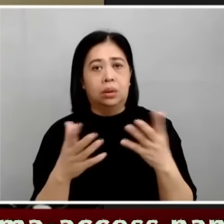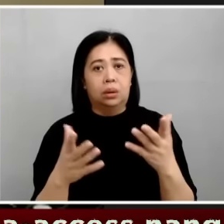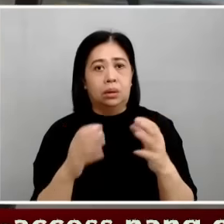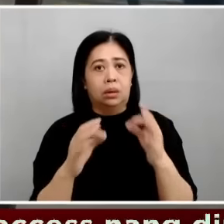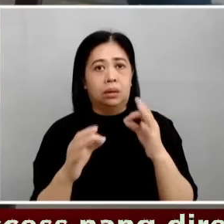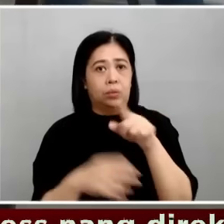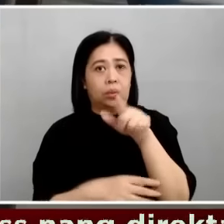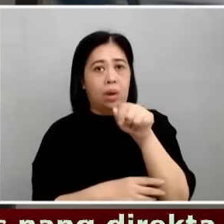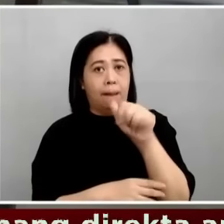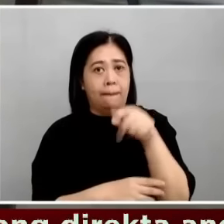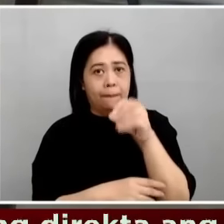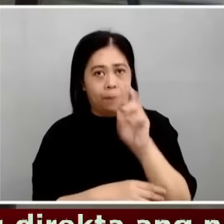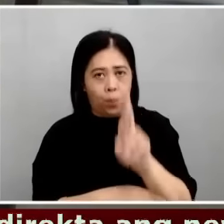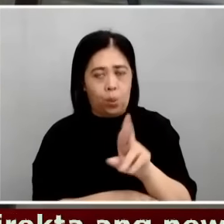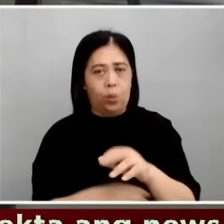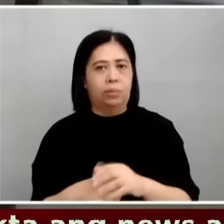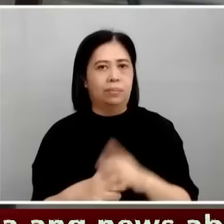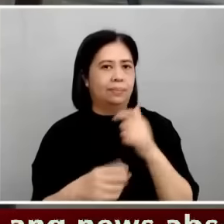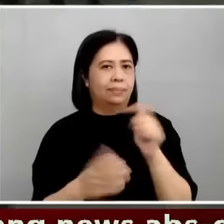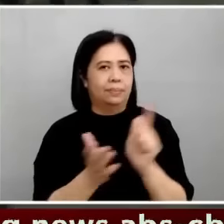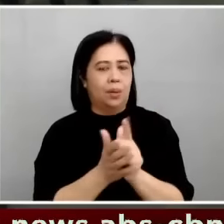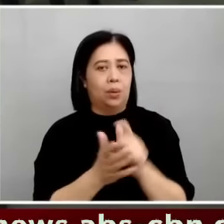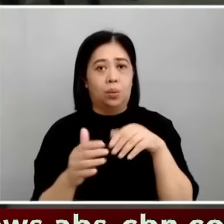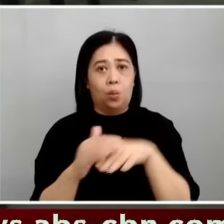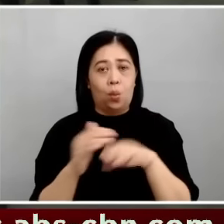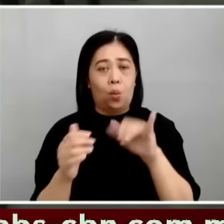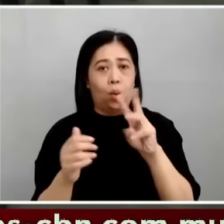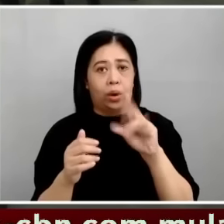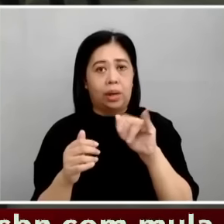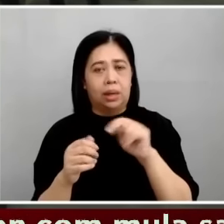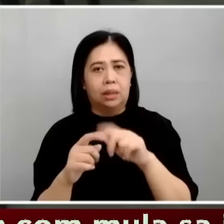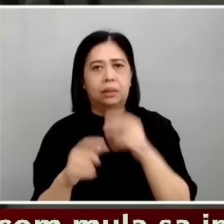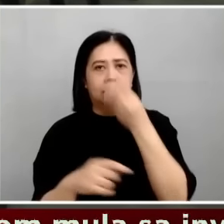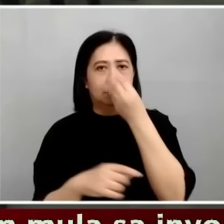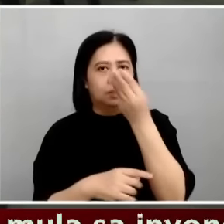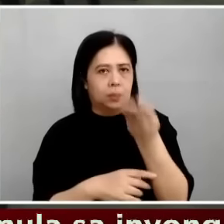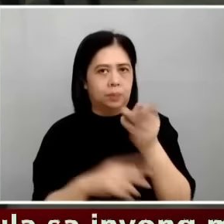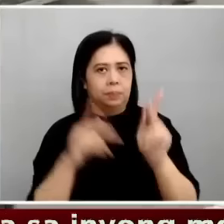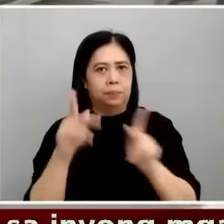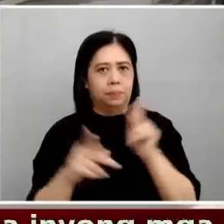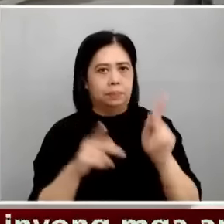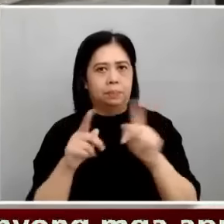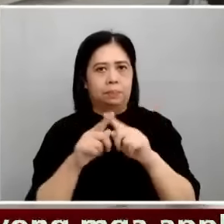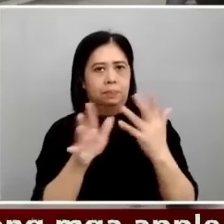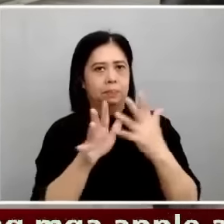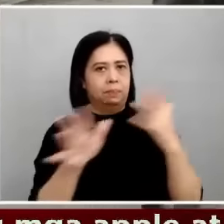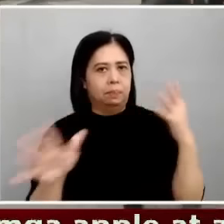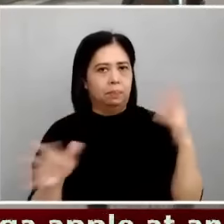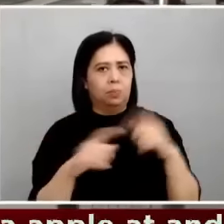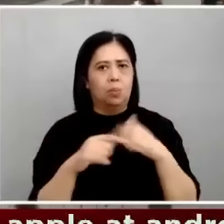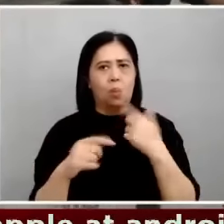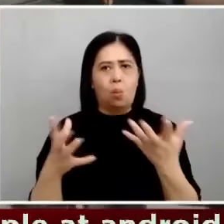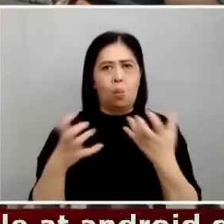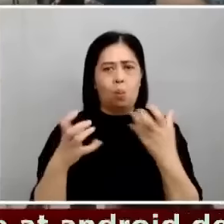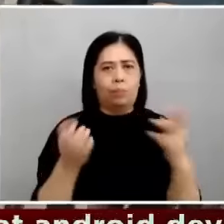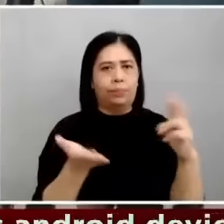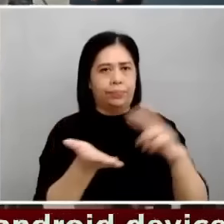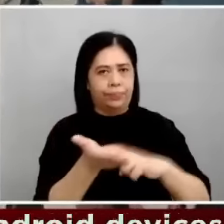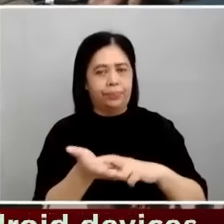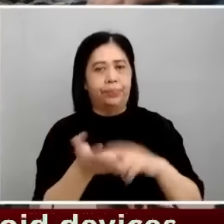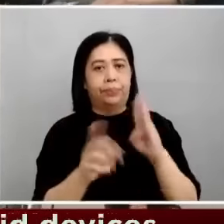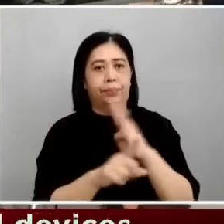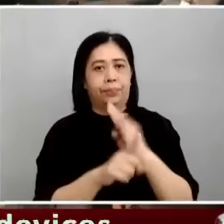kayo. Dahil bawal ang walk-in, kaunti lang ang tao sa vaccination sites pero mahaba ang pila ng mga gustong magparehistro sa